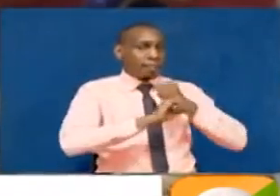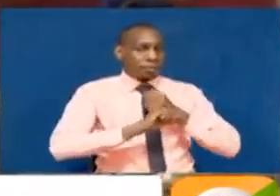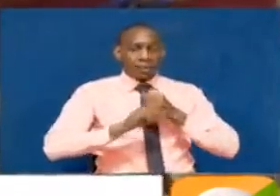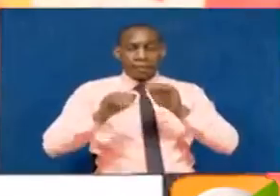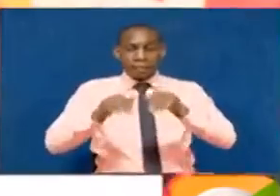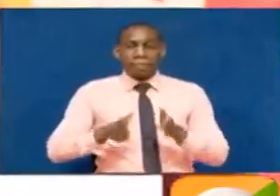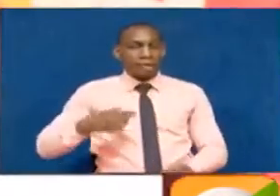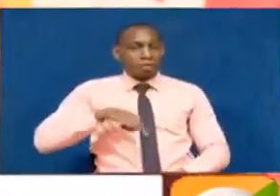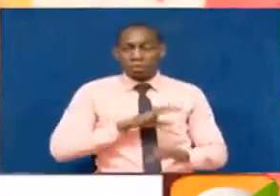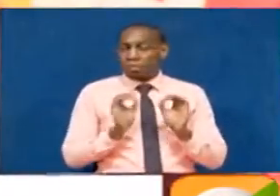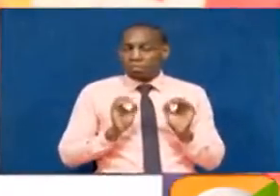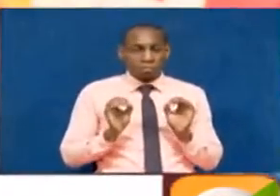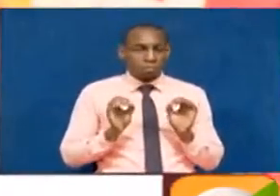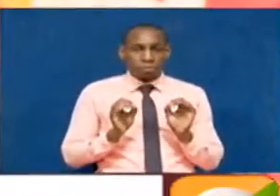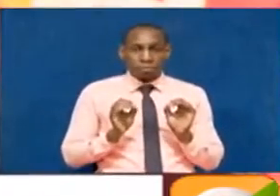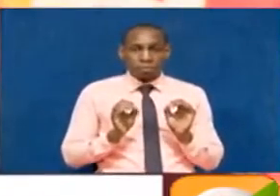our farmers.